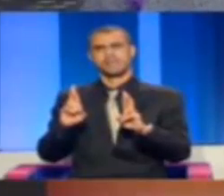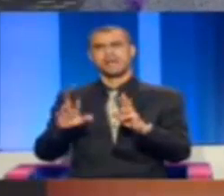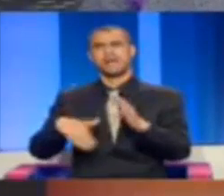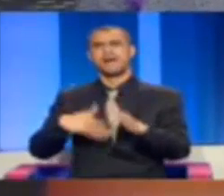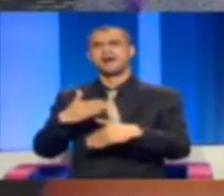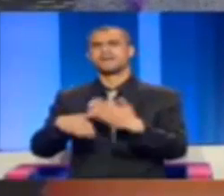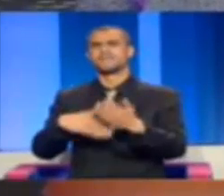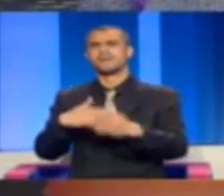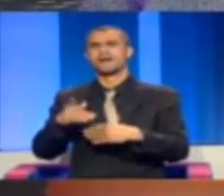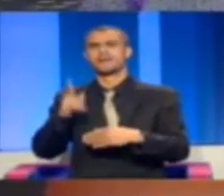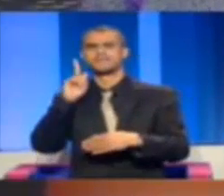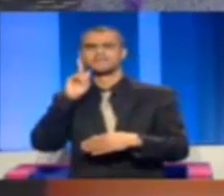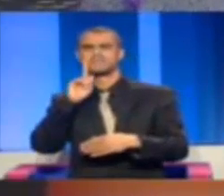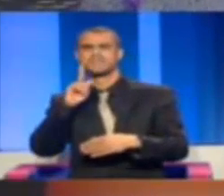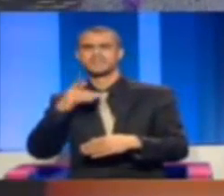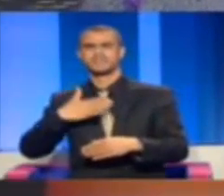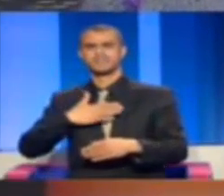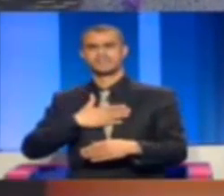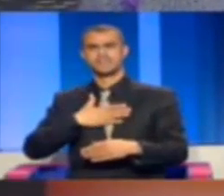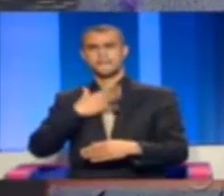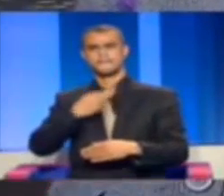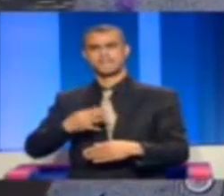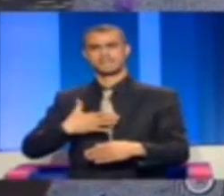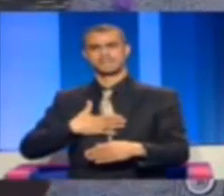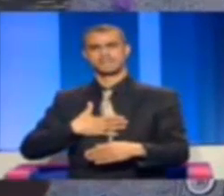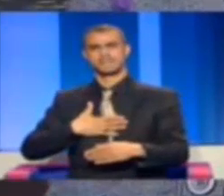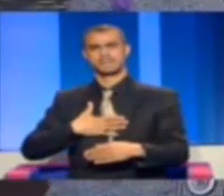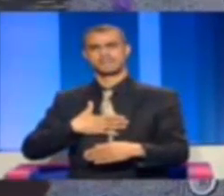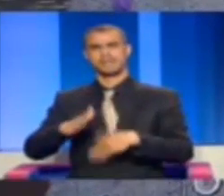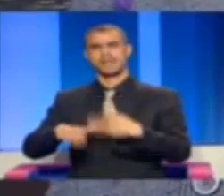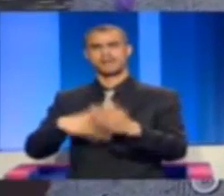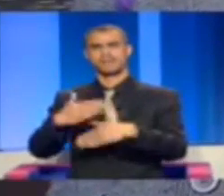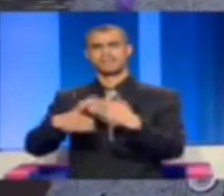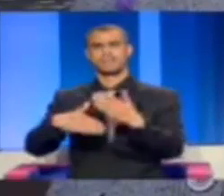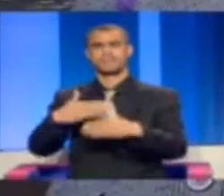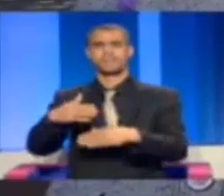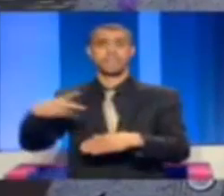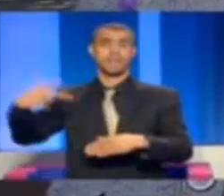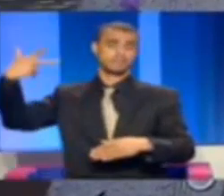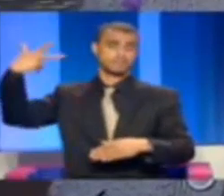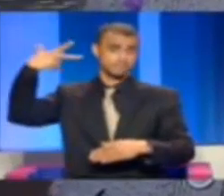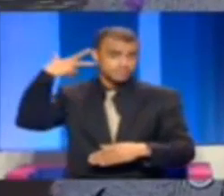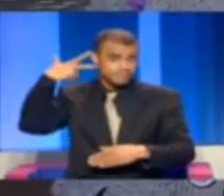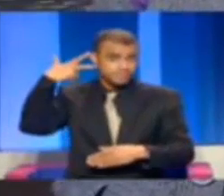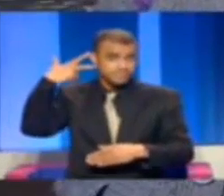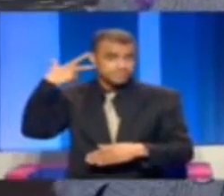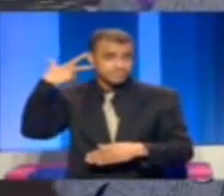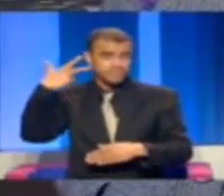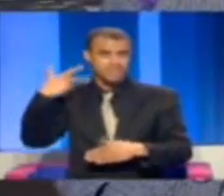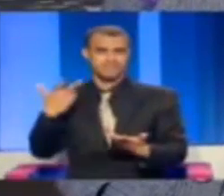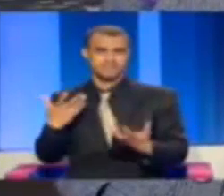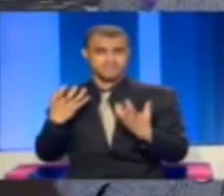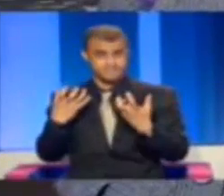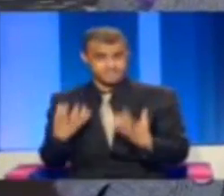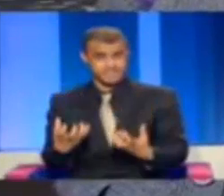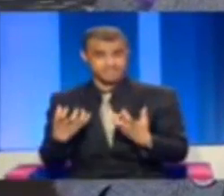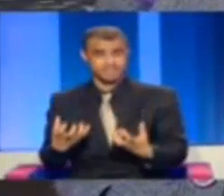أمنية الوحيدة ديالي وهو الدرية دير لامبلون، كيف كتعرفوا